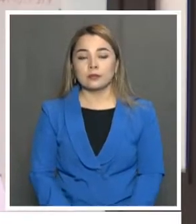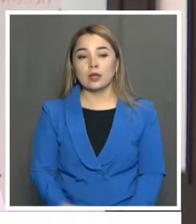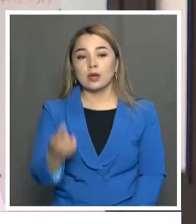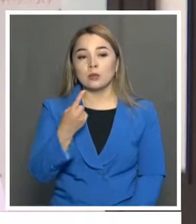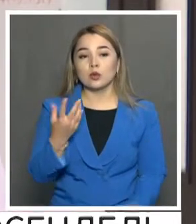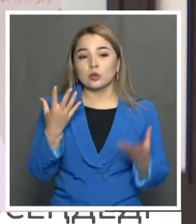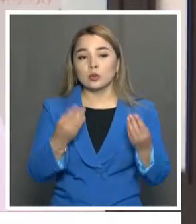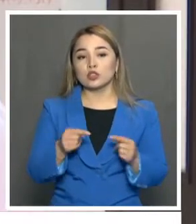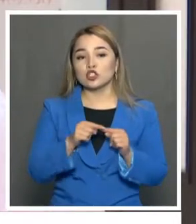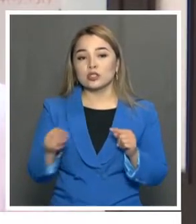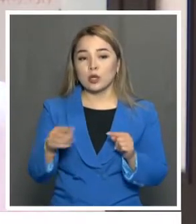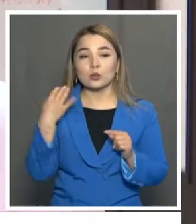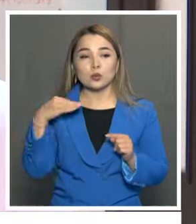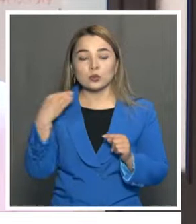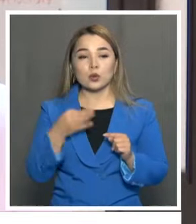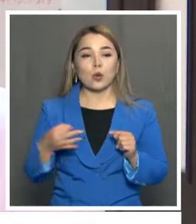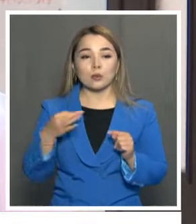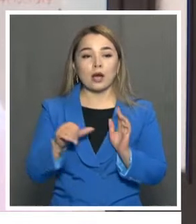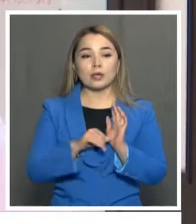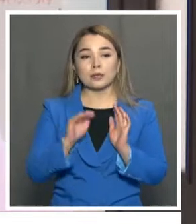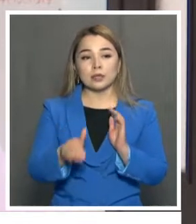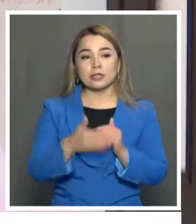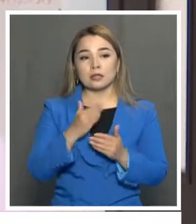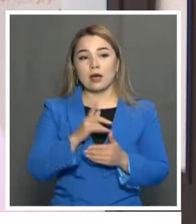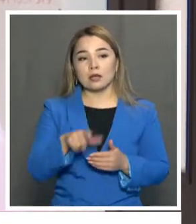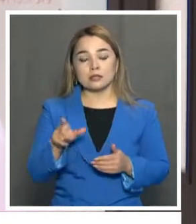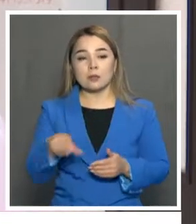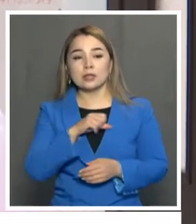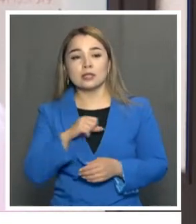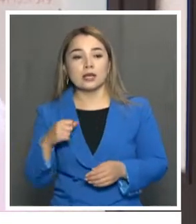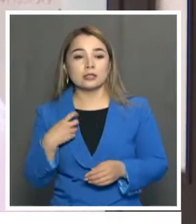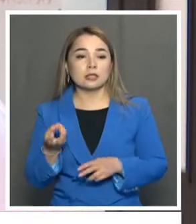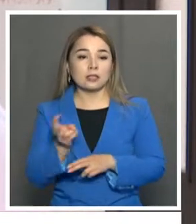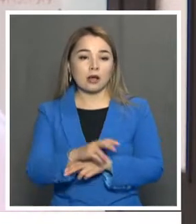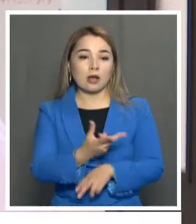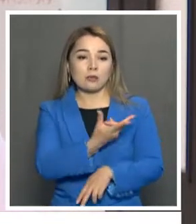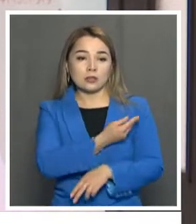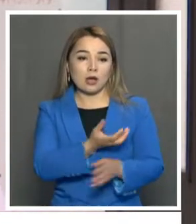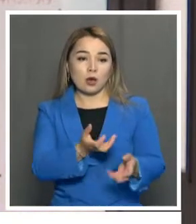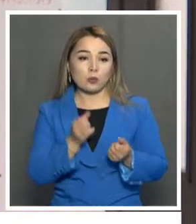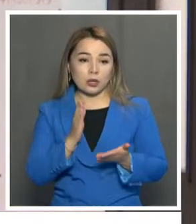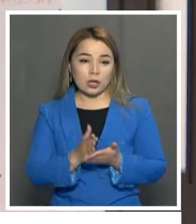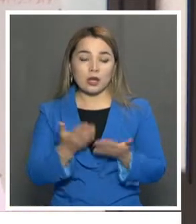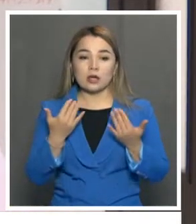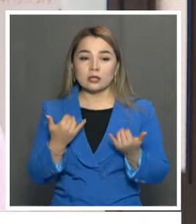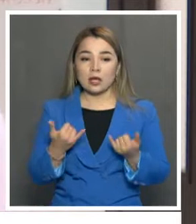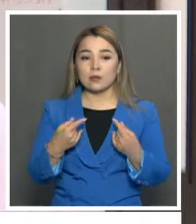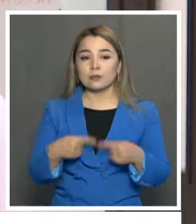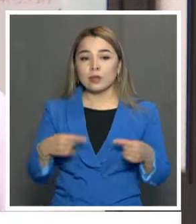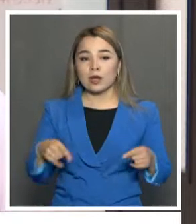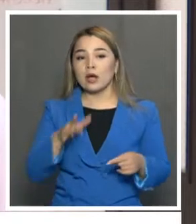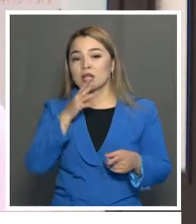ішінде Түркістан облысы бойынша 6 мыңнан астам азамат өз еріктерімен келіп екпе қабылдауда. Оның ішінде де 7